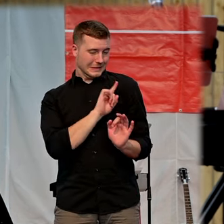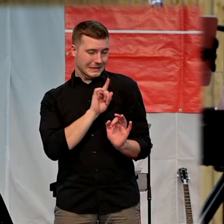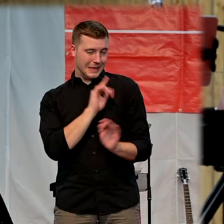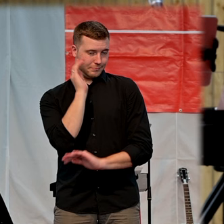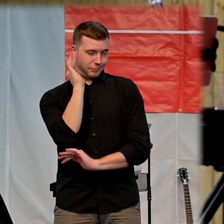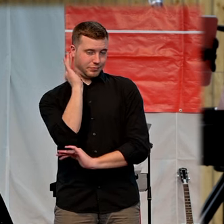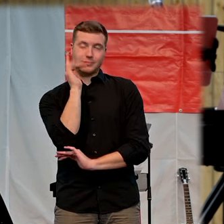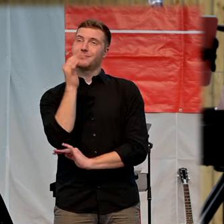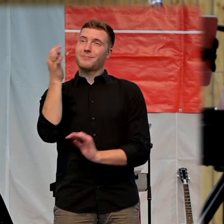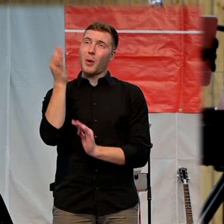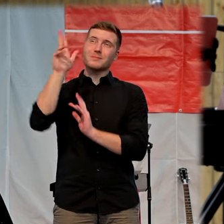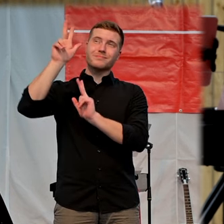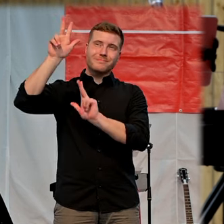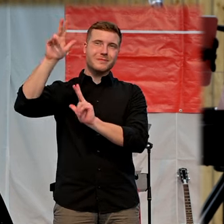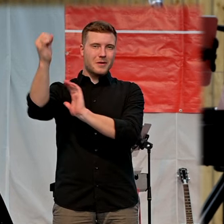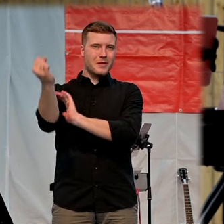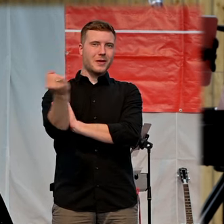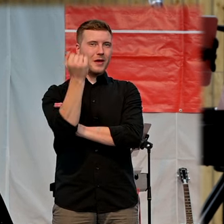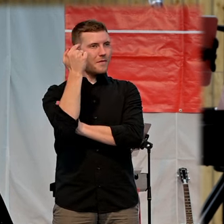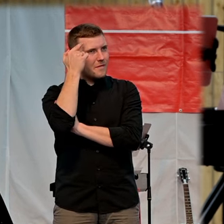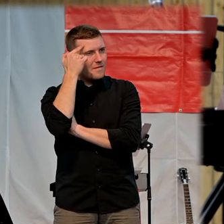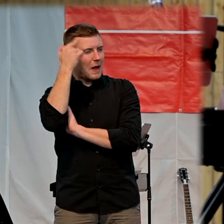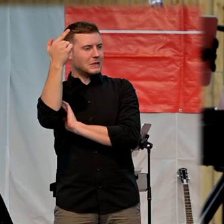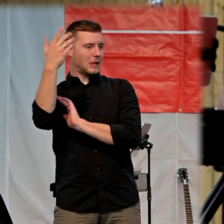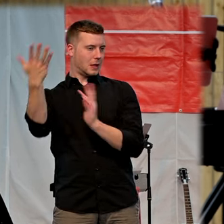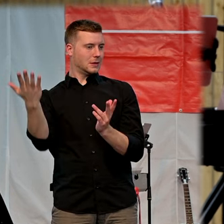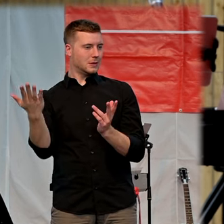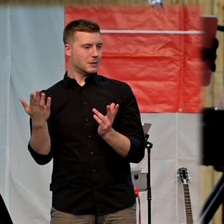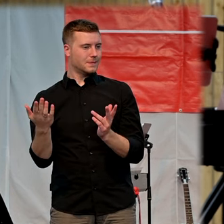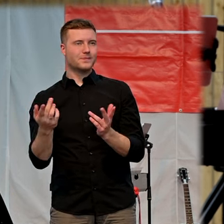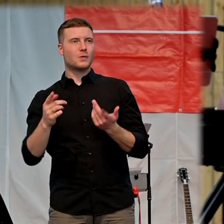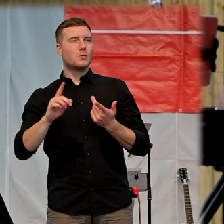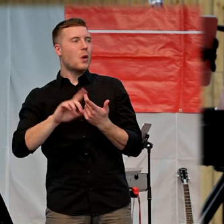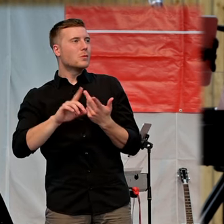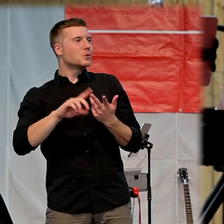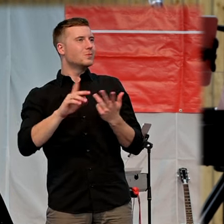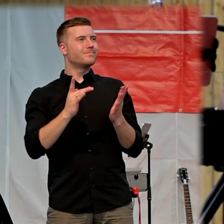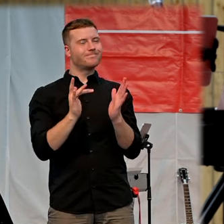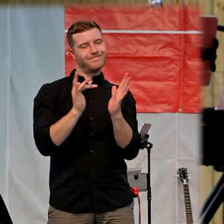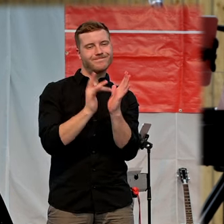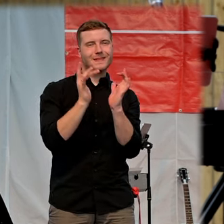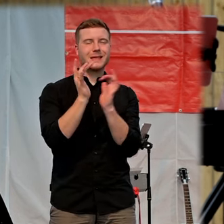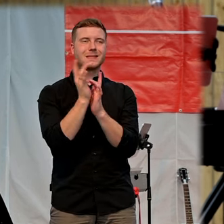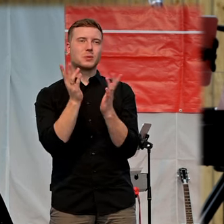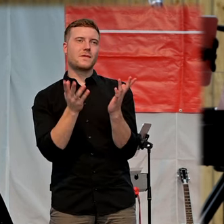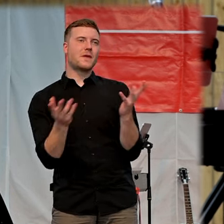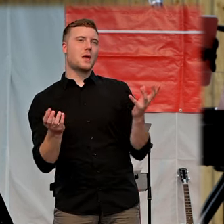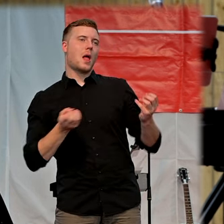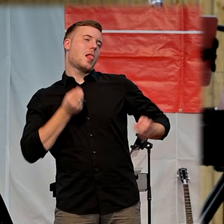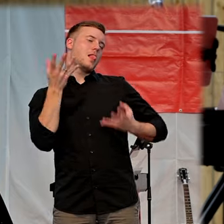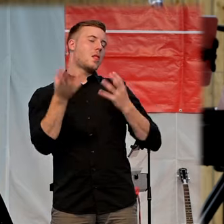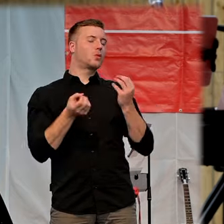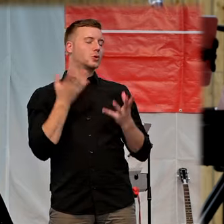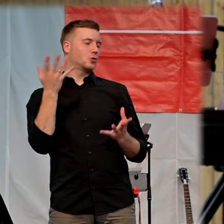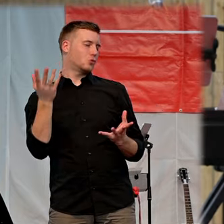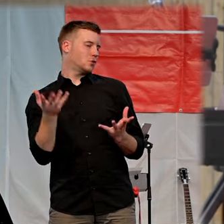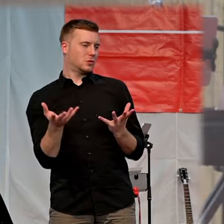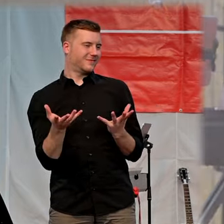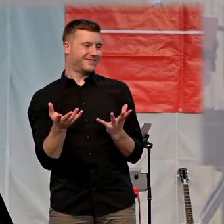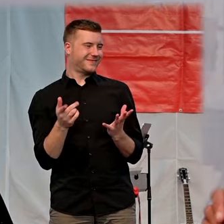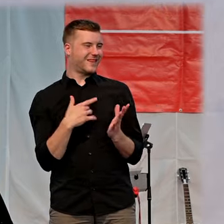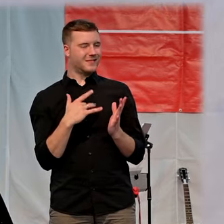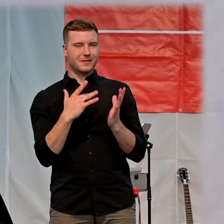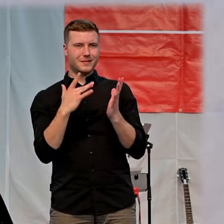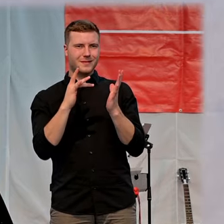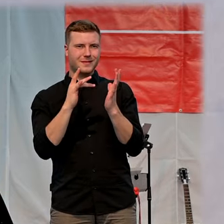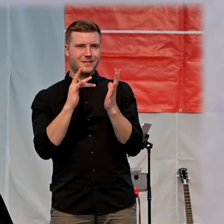Betrachte dein Christsein nicht als Verzierung deines Lebens, als Luxus. Christus ist